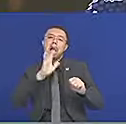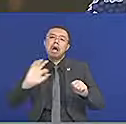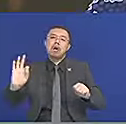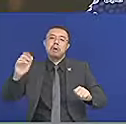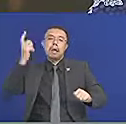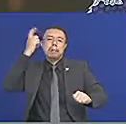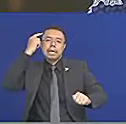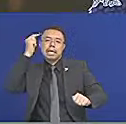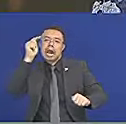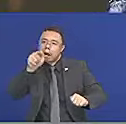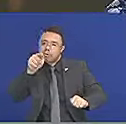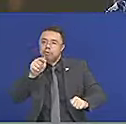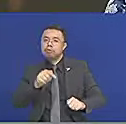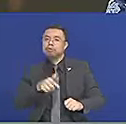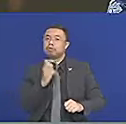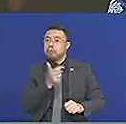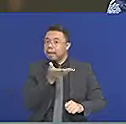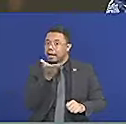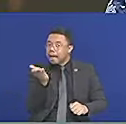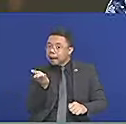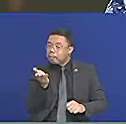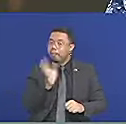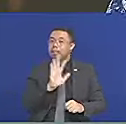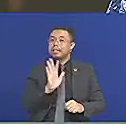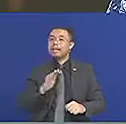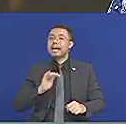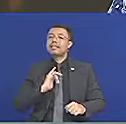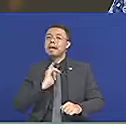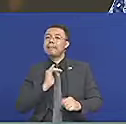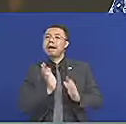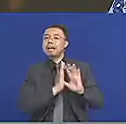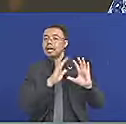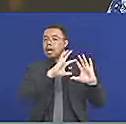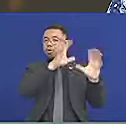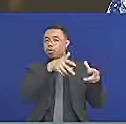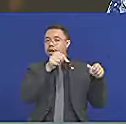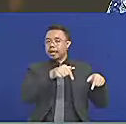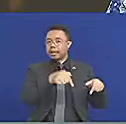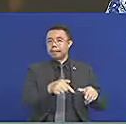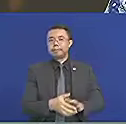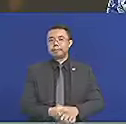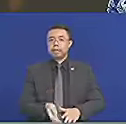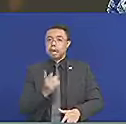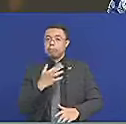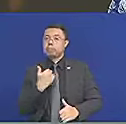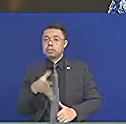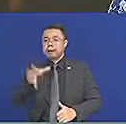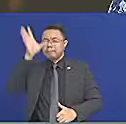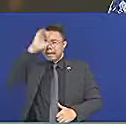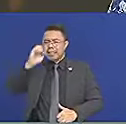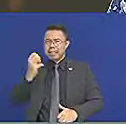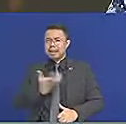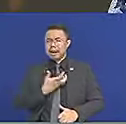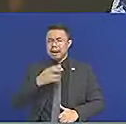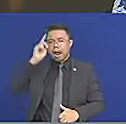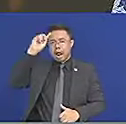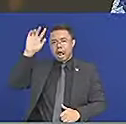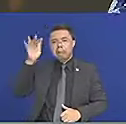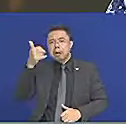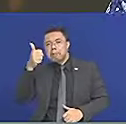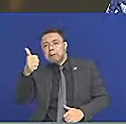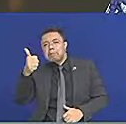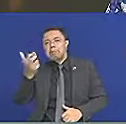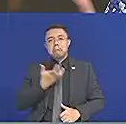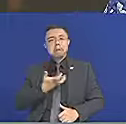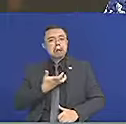pikiranmu naos supaya kamu tidak serupa dengan dunia ini. Kamu bisa mengerti kehendak Allah, apa yang baik,